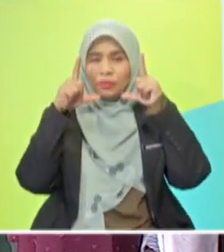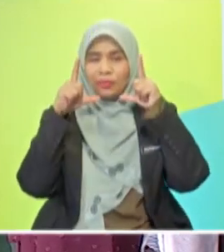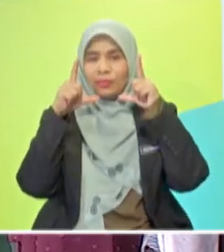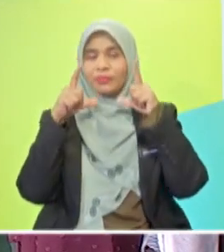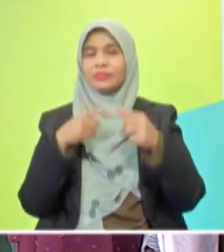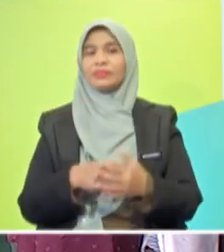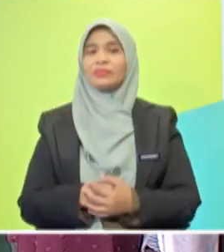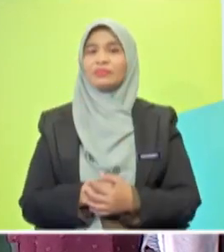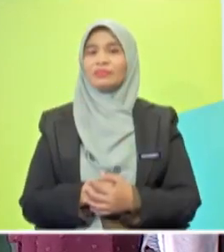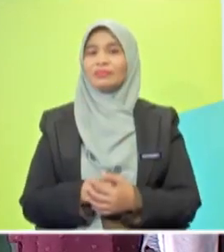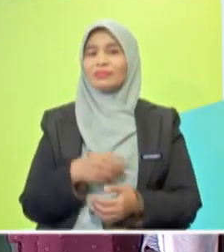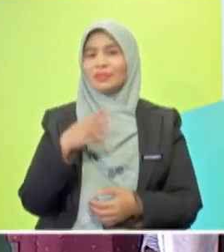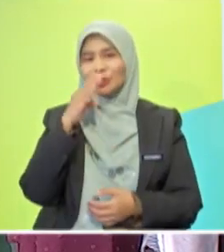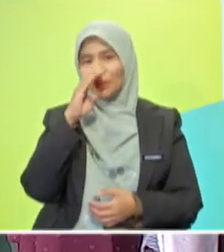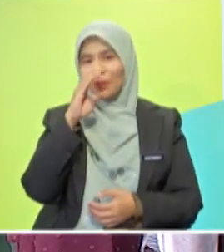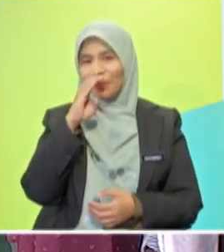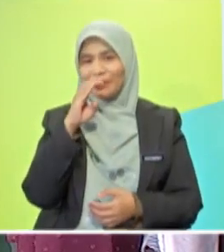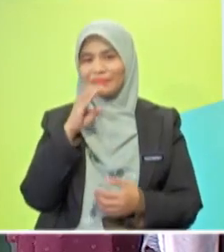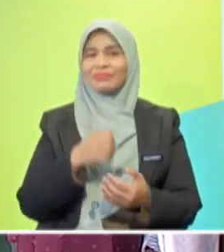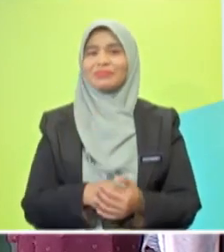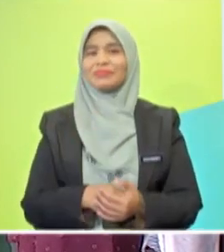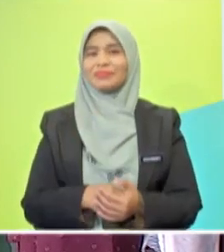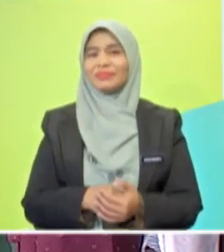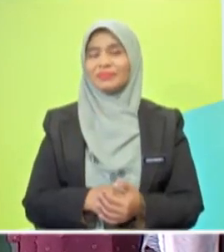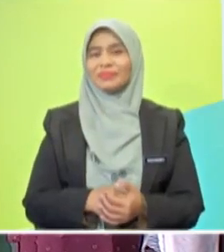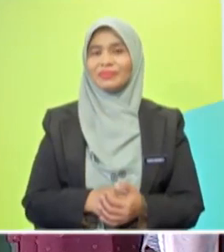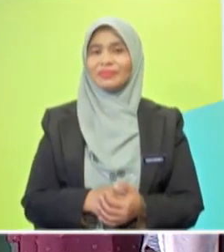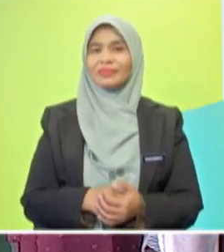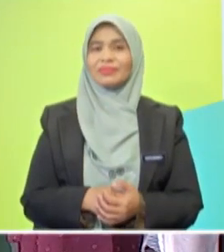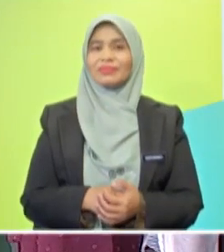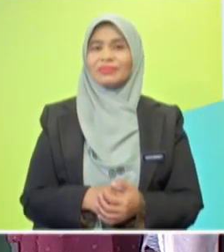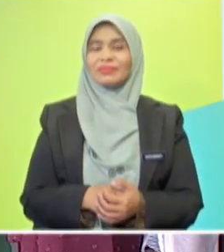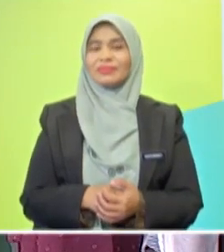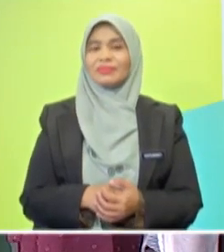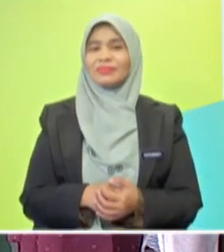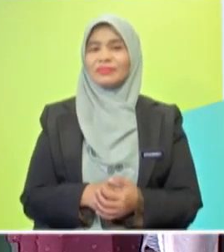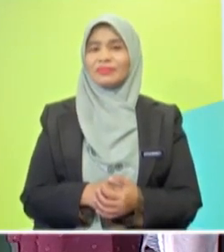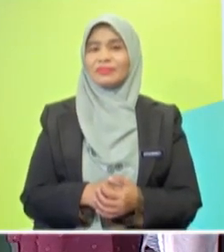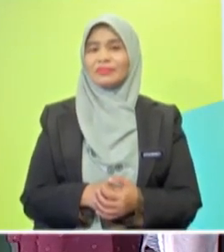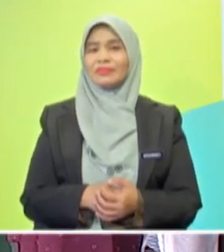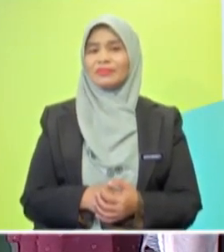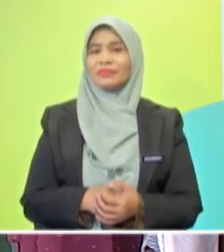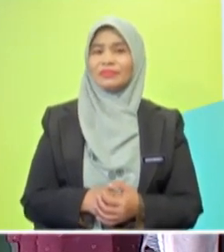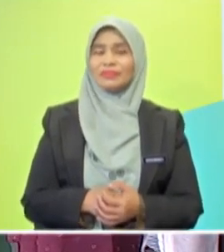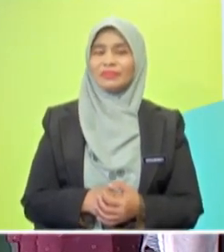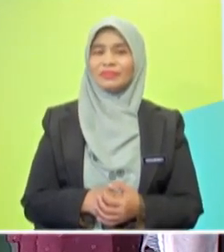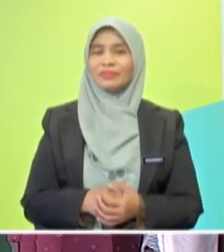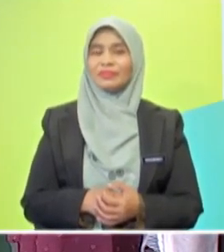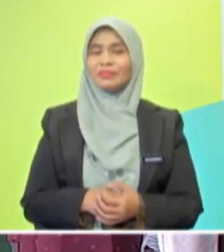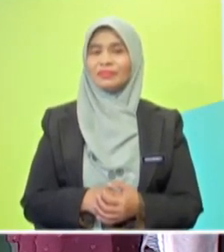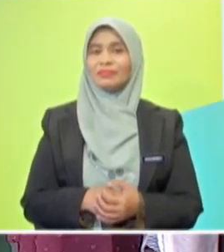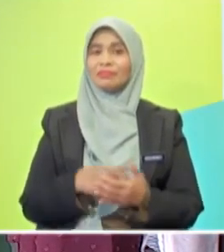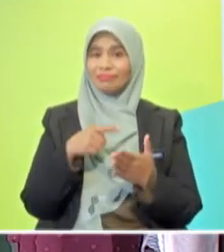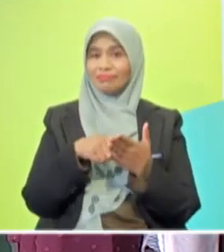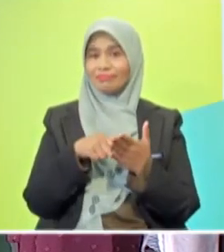Okey, normal dia tudung dia kan. Eh, kita lekatkan tudung. Jadi ini